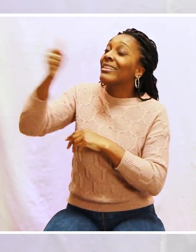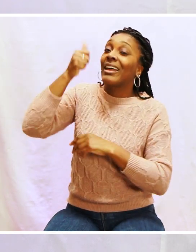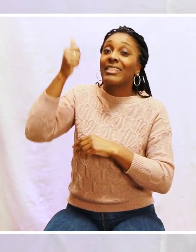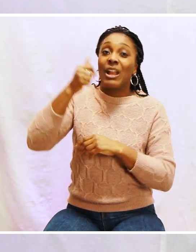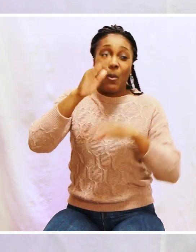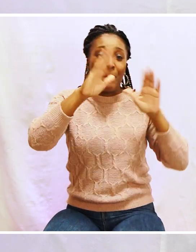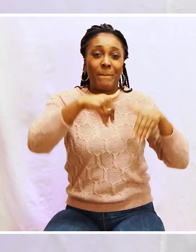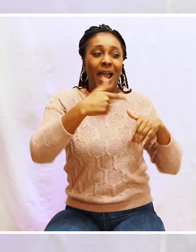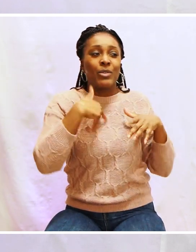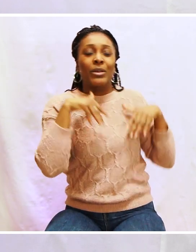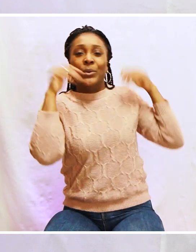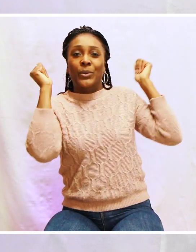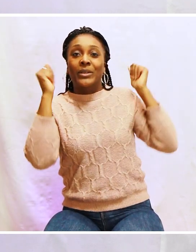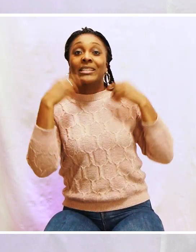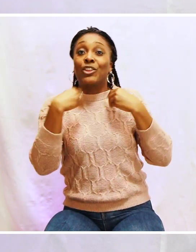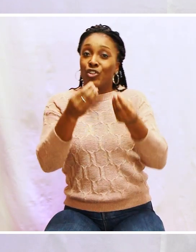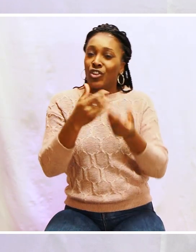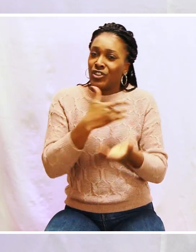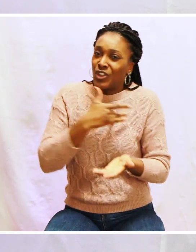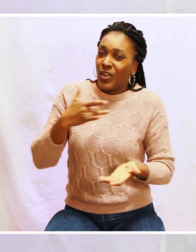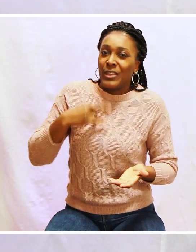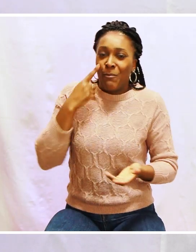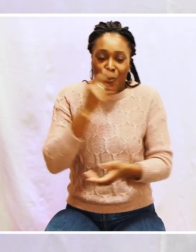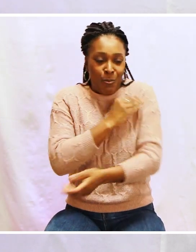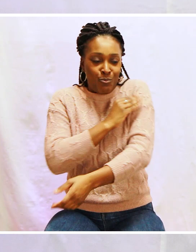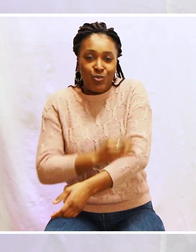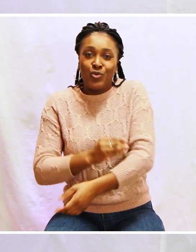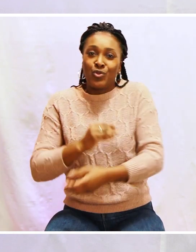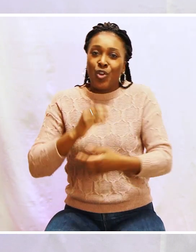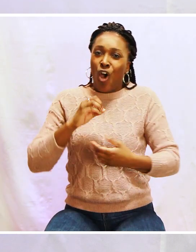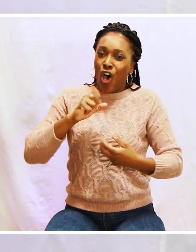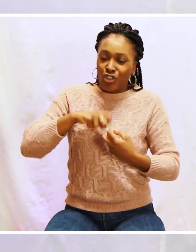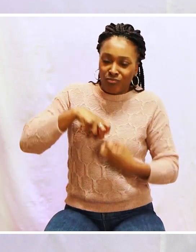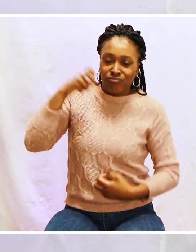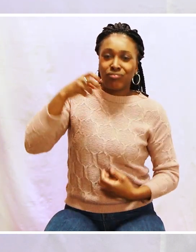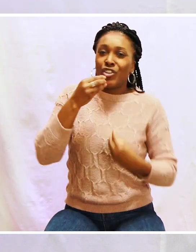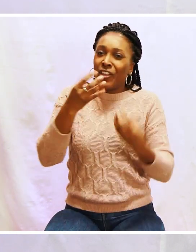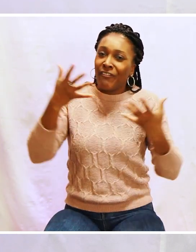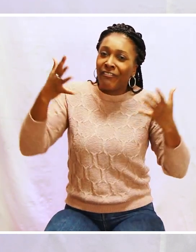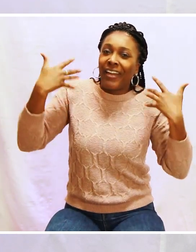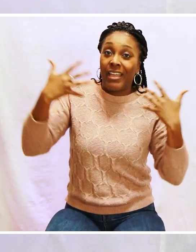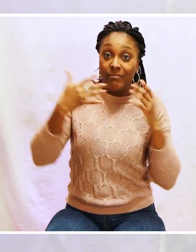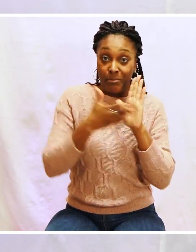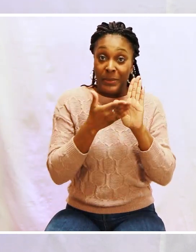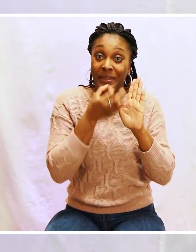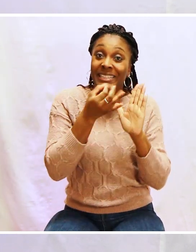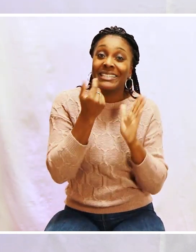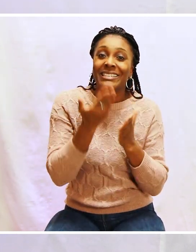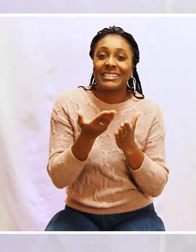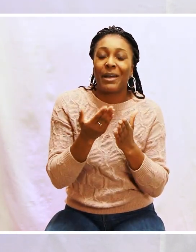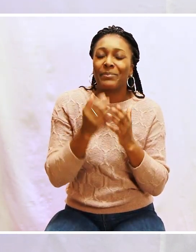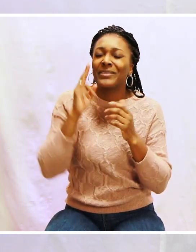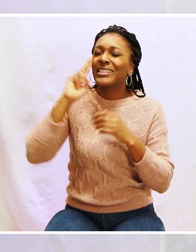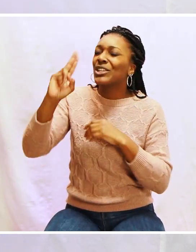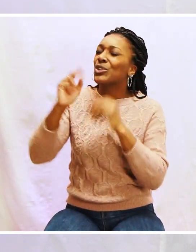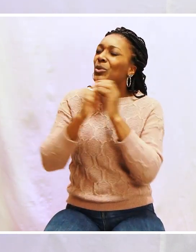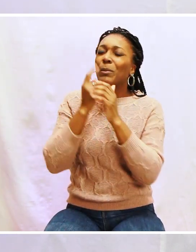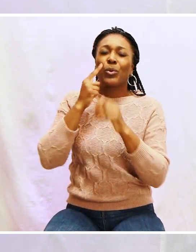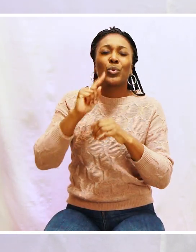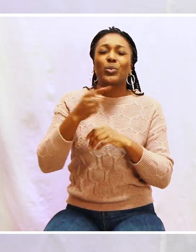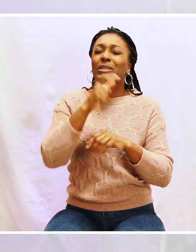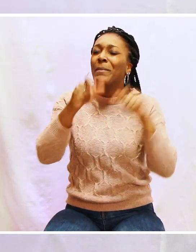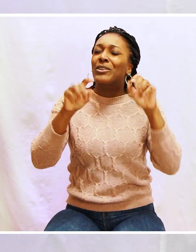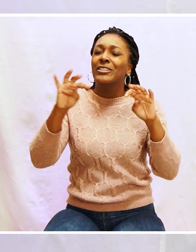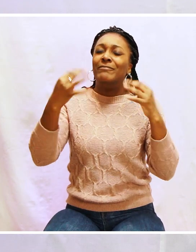la santé pour tes muscles et un rafraîchissement pour tes os. Amen. Seigneur, je prie pour tous ceux qui aujourd'hui ont entendu ta parole et